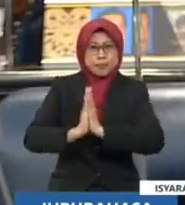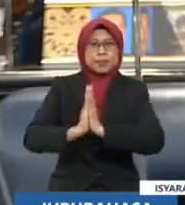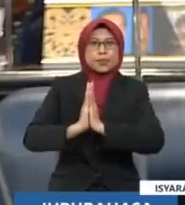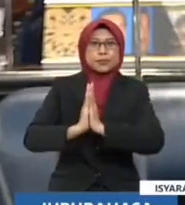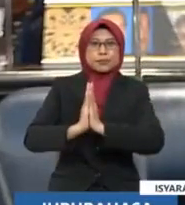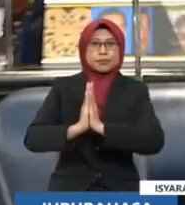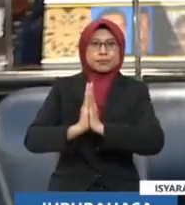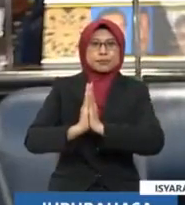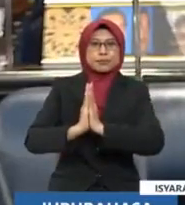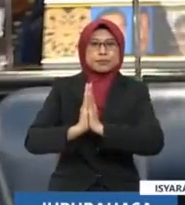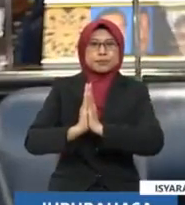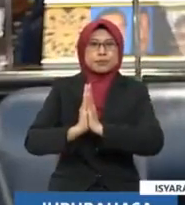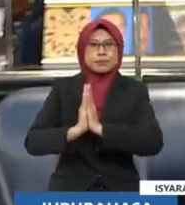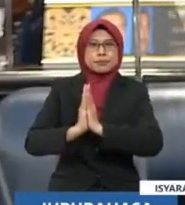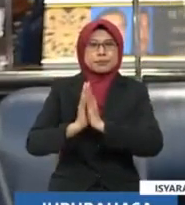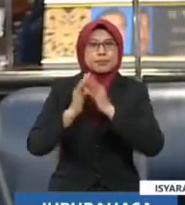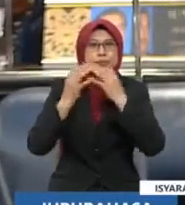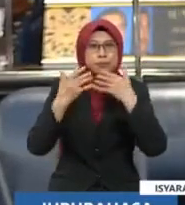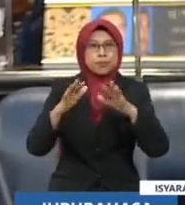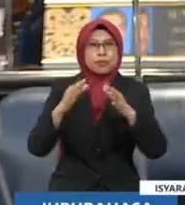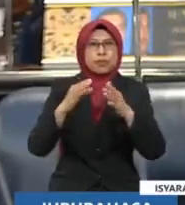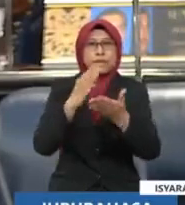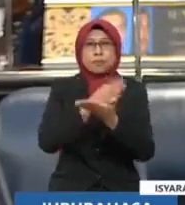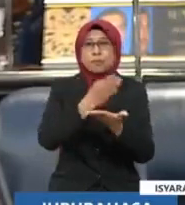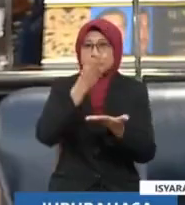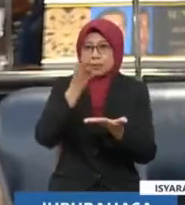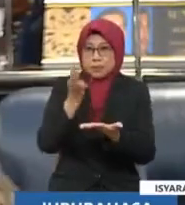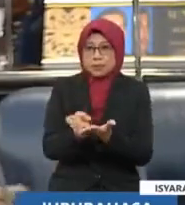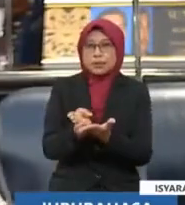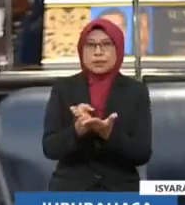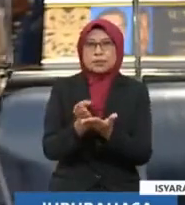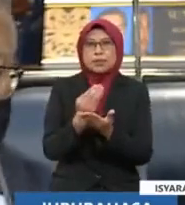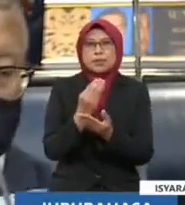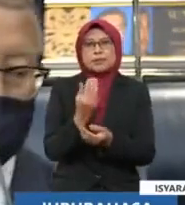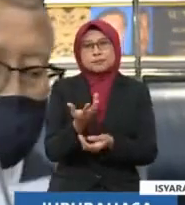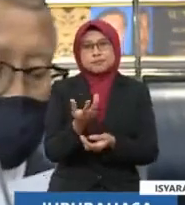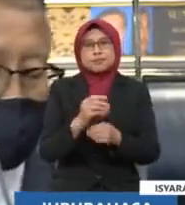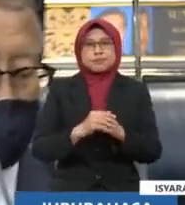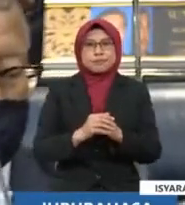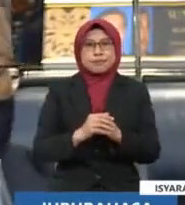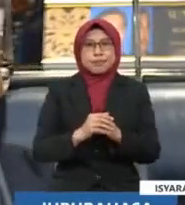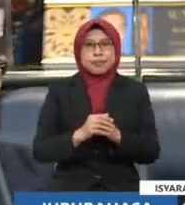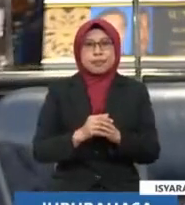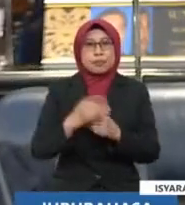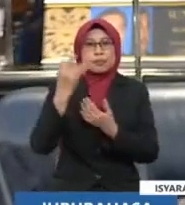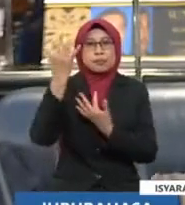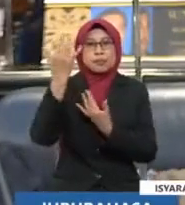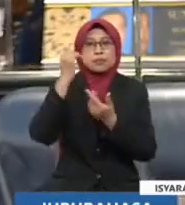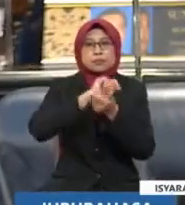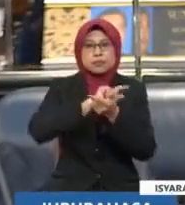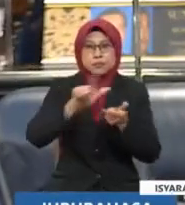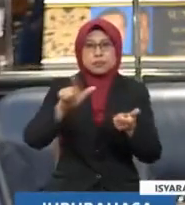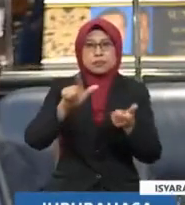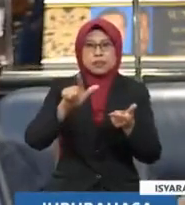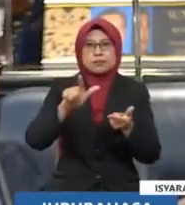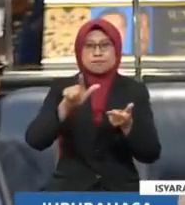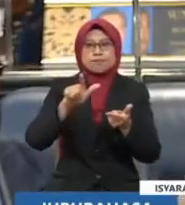Seri Baling bahawa peruntukan ini memang agak sedikit besar dan kita menunggu